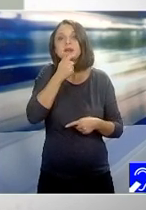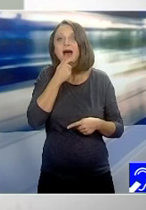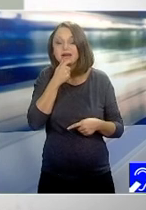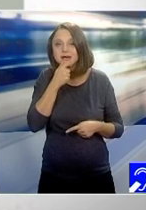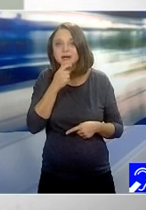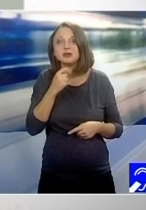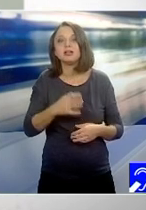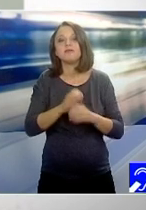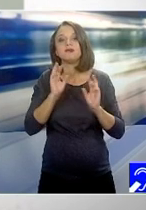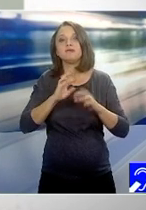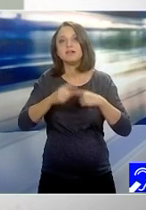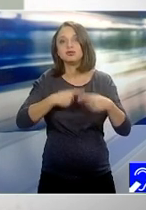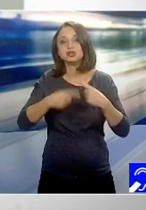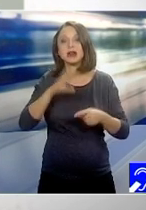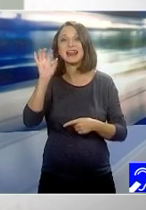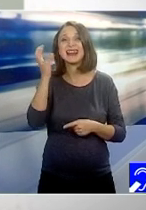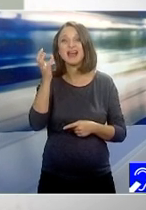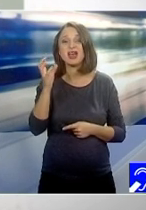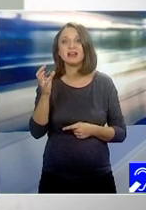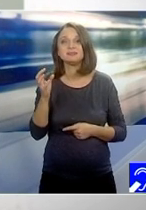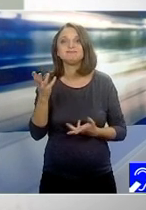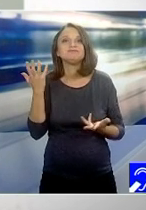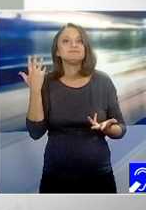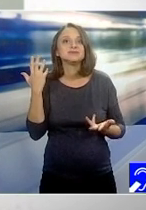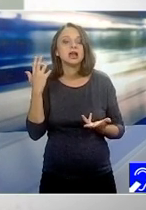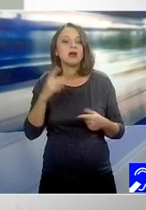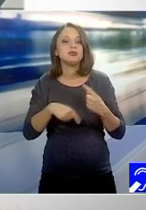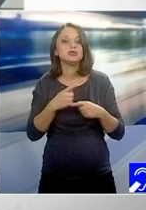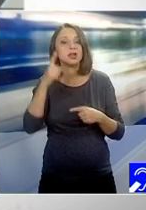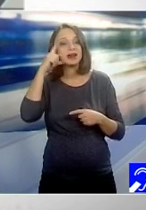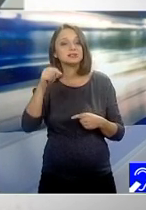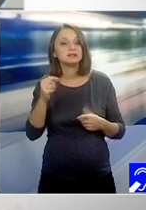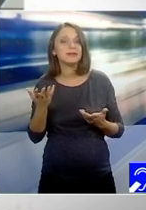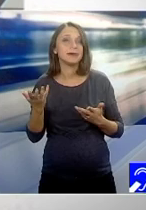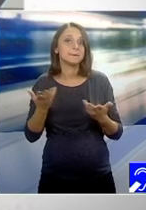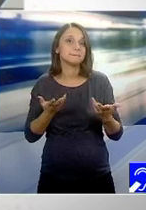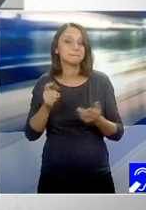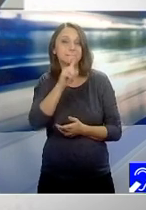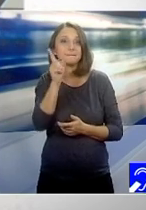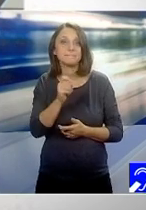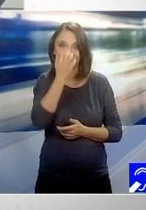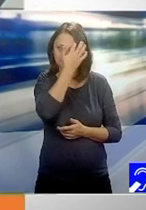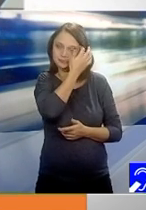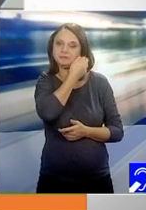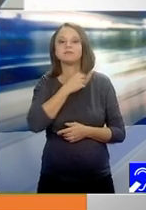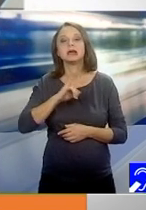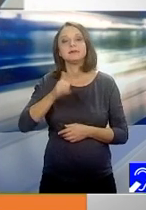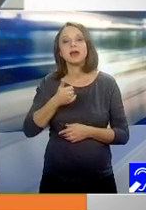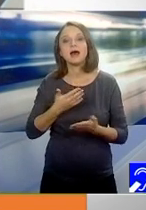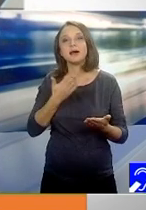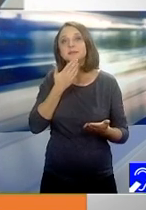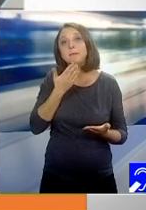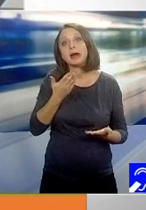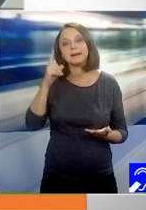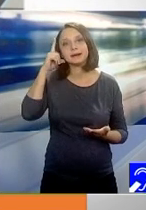A funcționat cu rezultate? Aveți? Da, se pare poate că observa acest lucru? Se pare că rezultatele